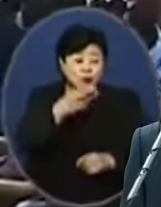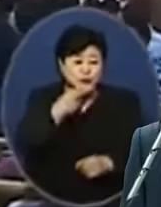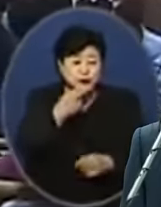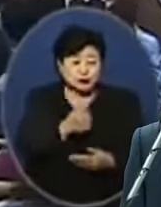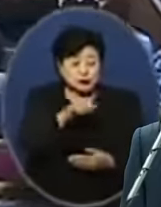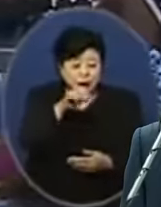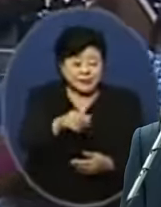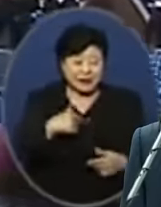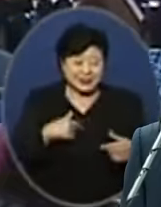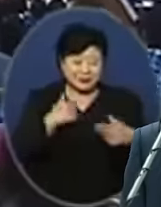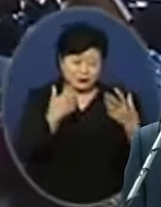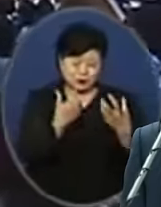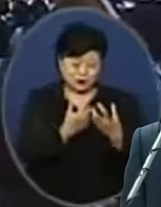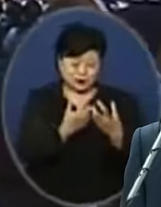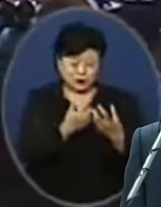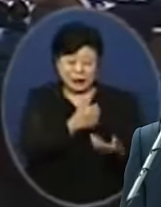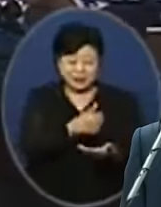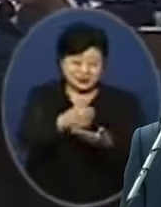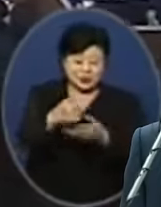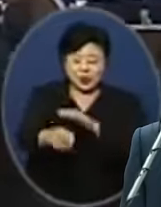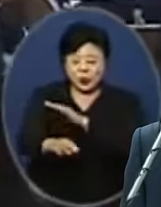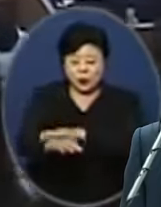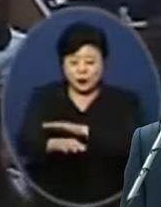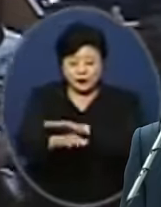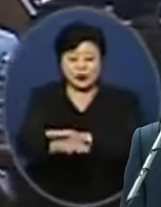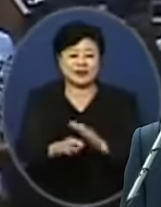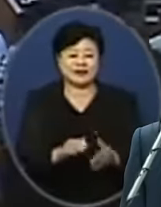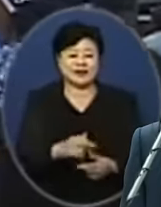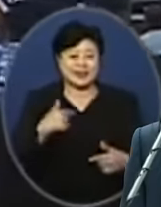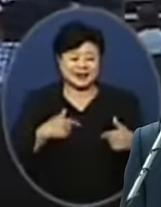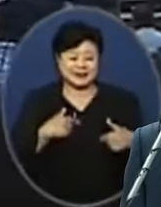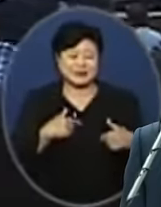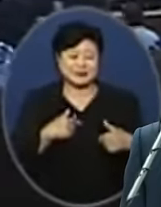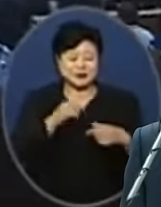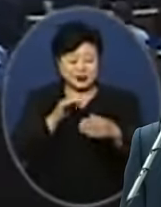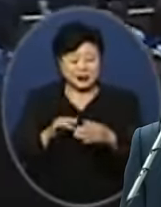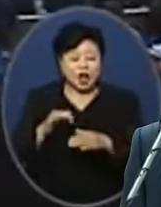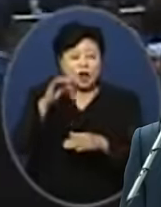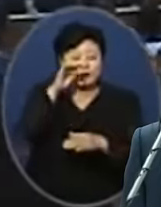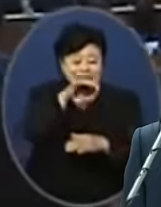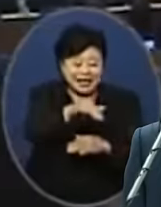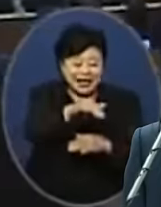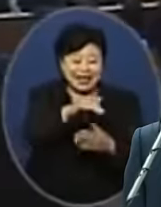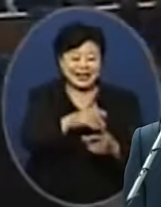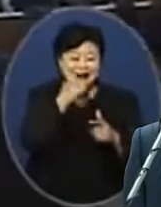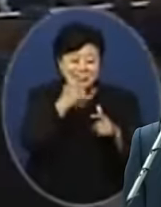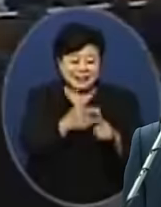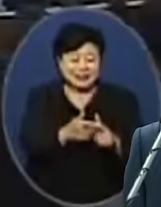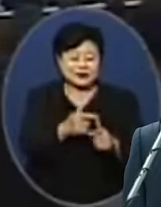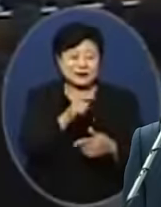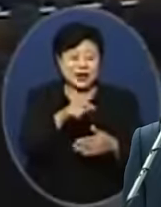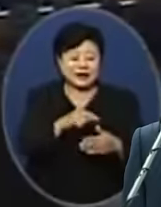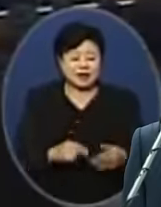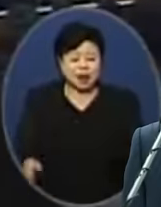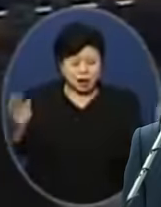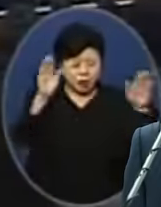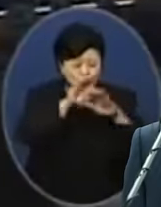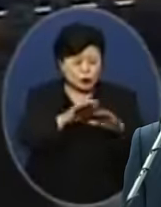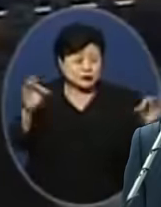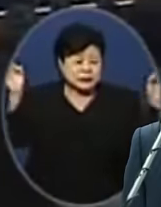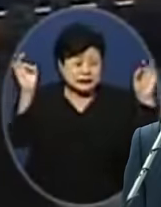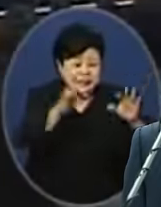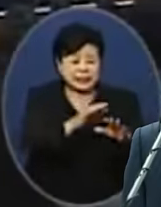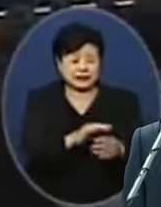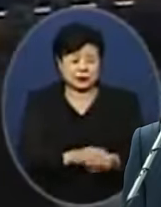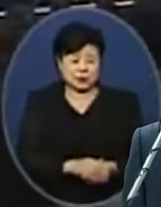주 앞에는 기쁨이 충만하고 주 오른편에는 기쁨이 넘치는 것처럼 예수님 안에는 어두움이 사라지고